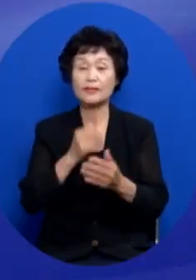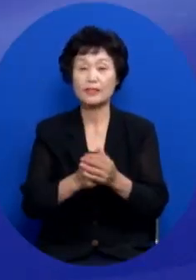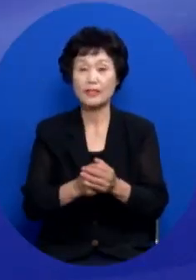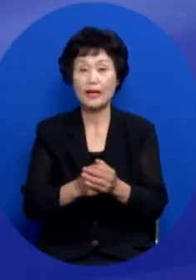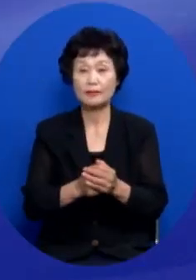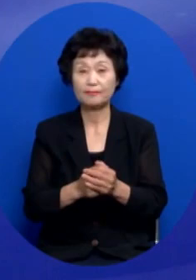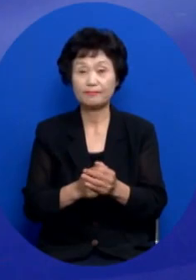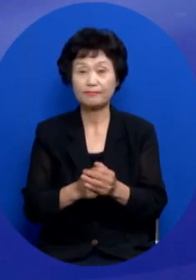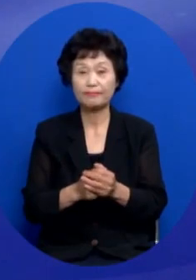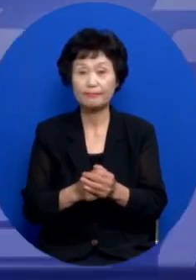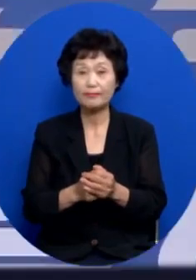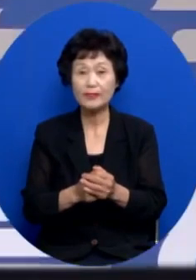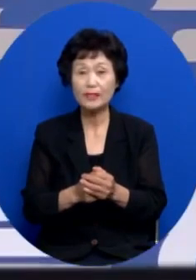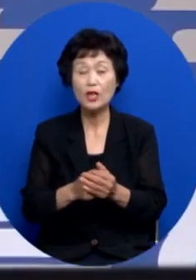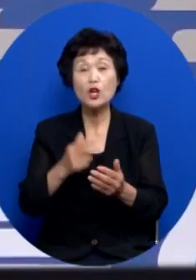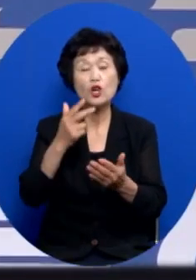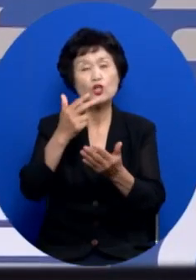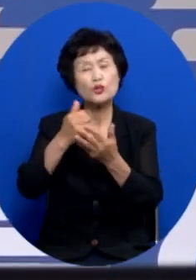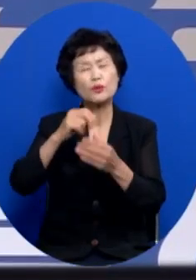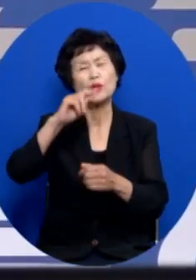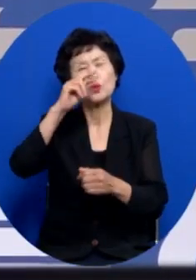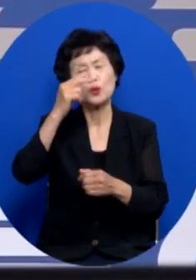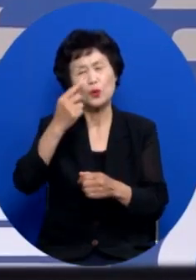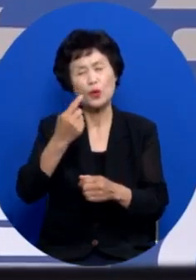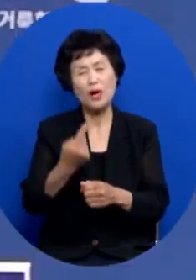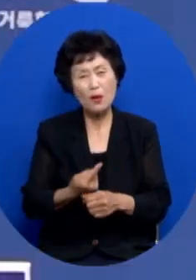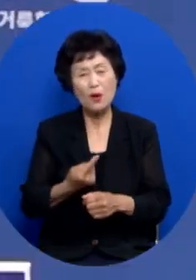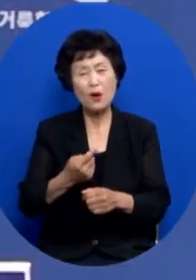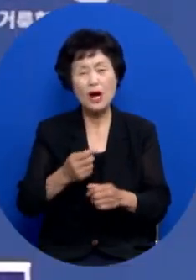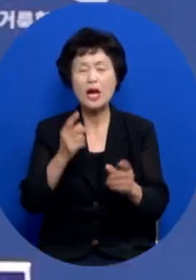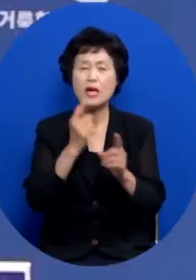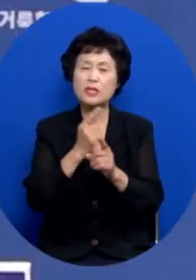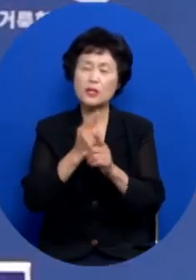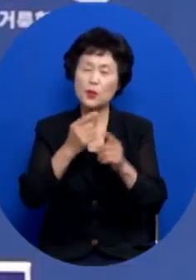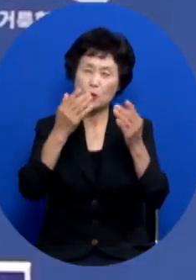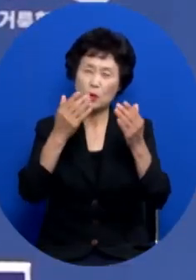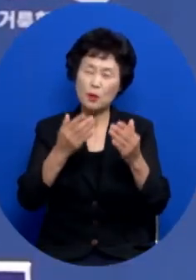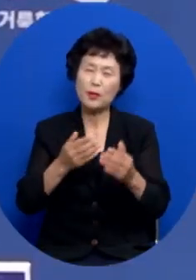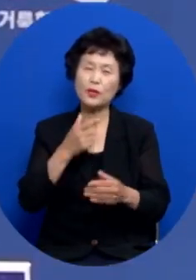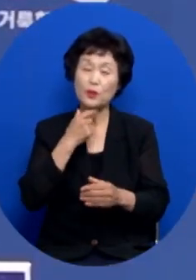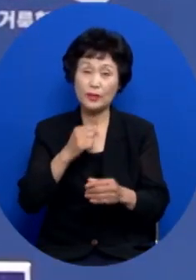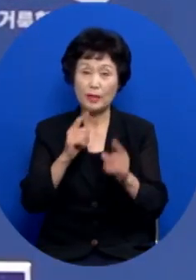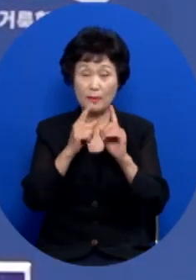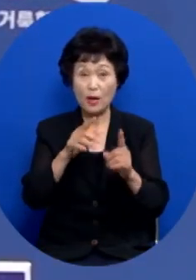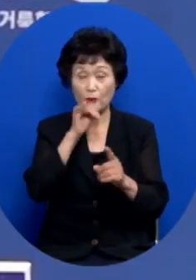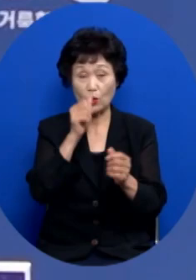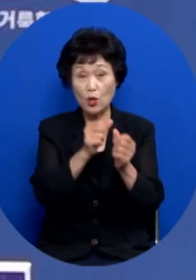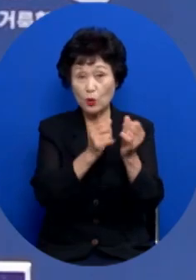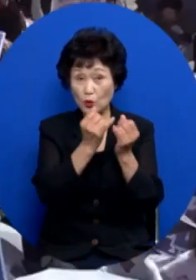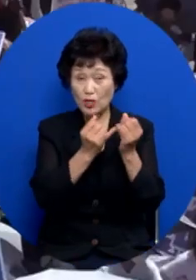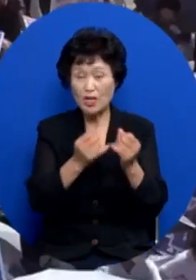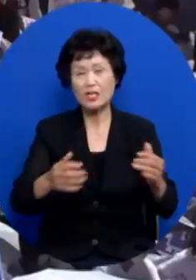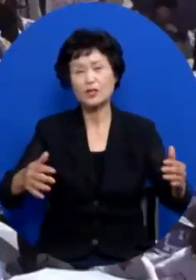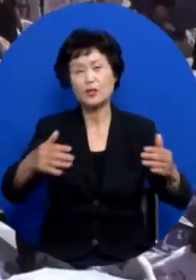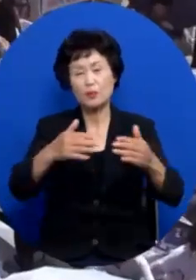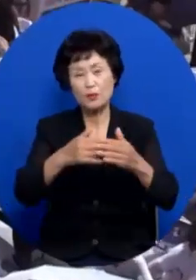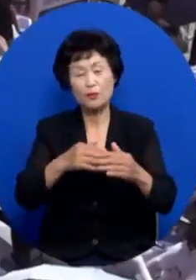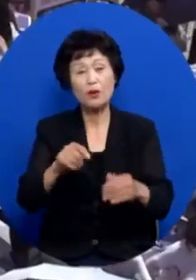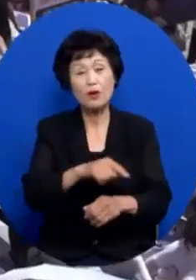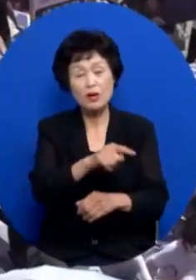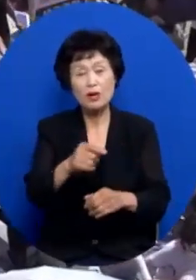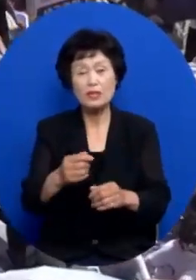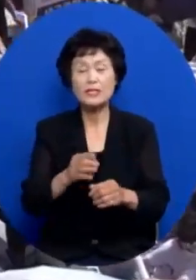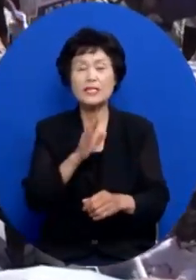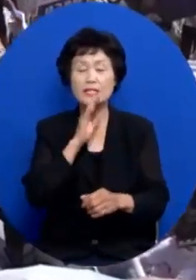주님 품에 돌아와 치유를 받고 복된 삶을 살길 당부했고요. 동성애자들을 품고 그들을 진정한